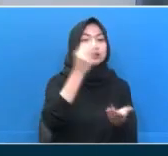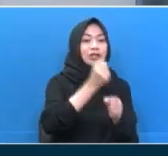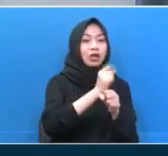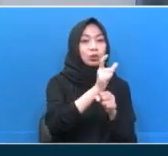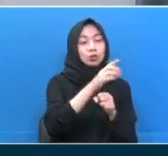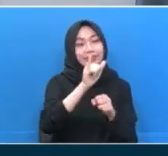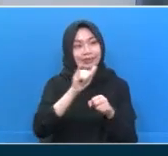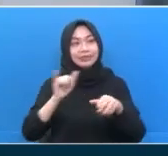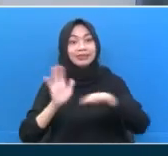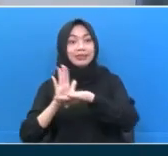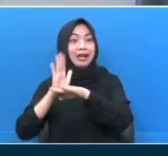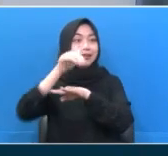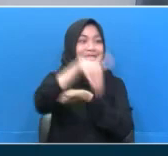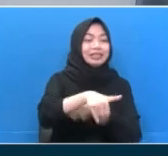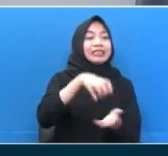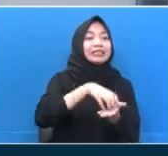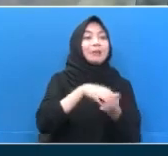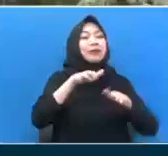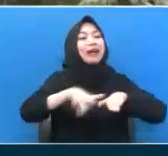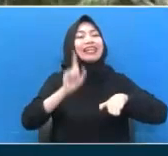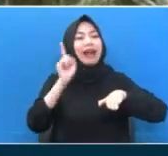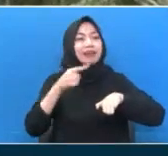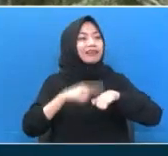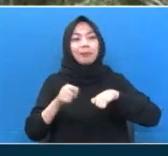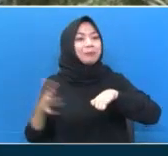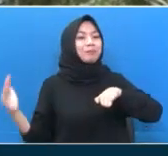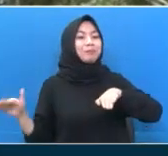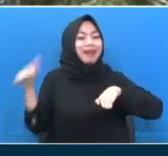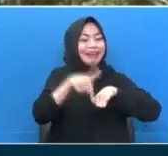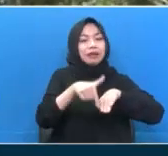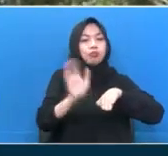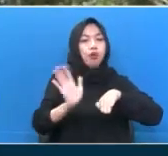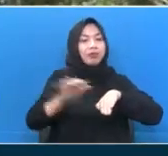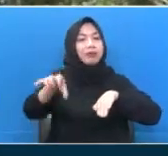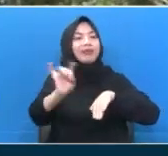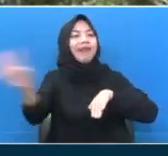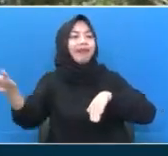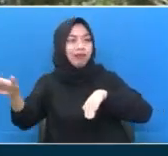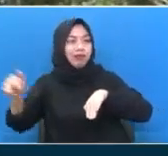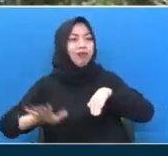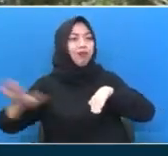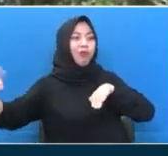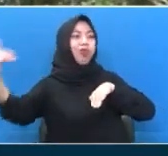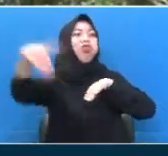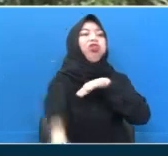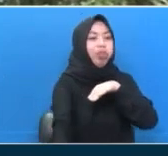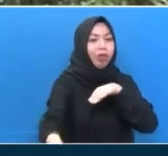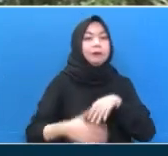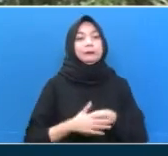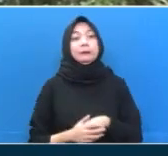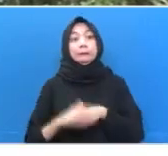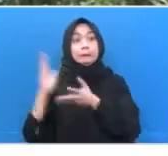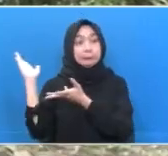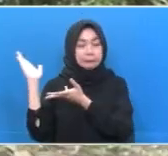di lokasi yang disediakan. Pasca insiden jatuhnya bus ke jurang di wisata Guci Tegal, Jawa Timur ini,